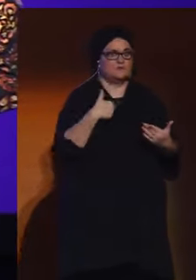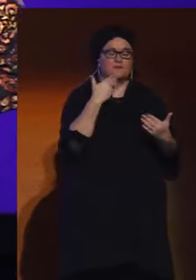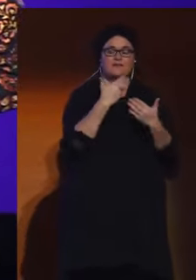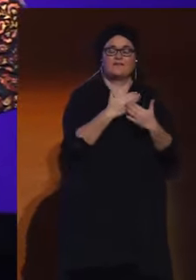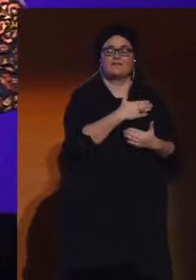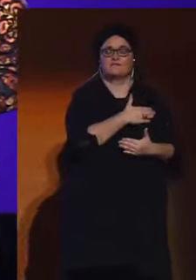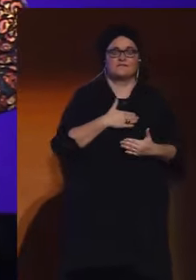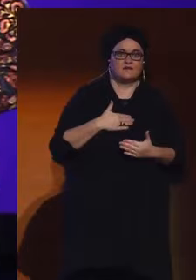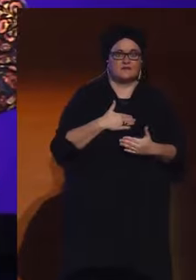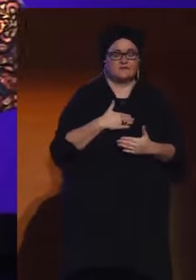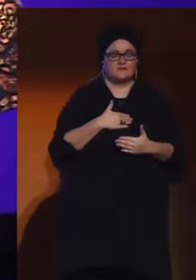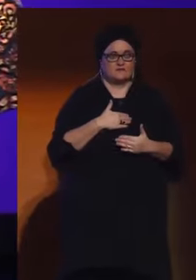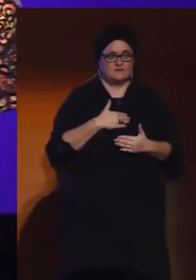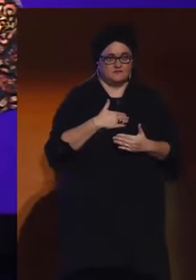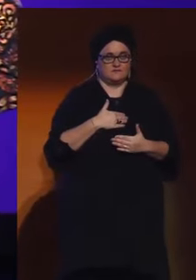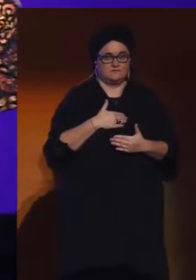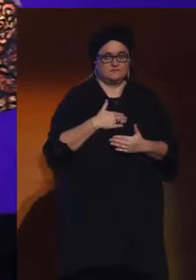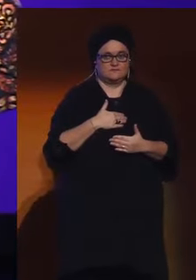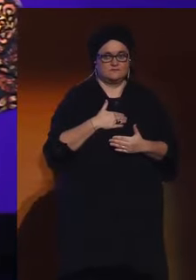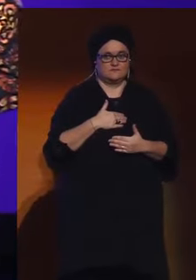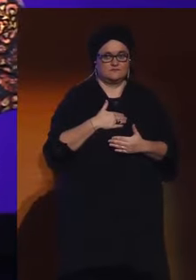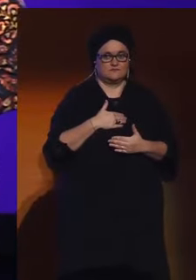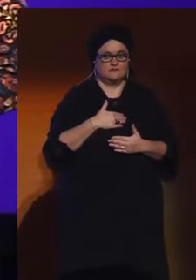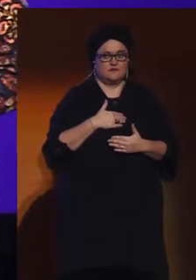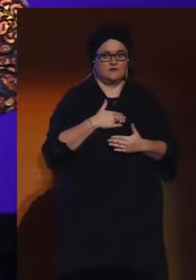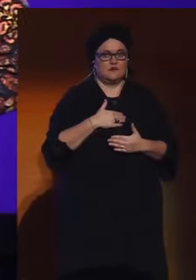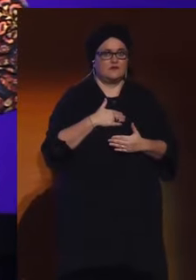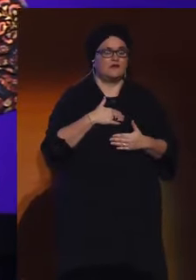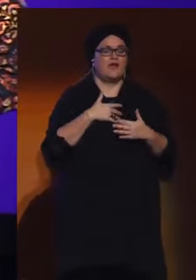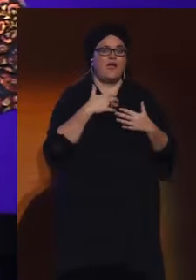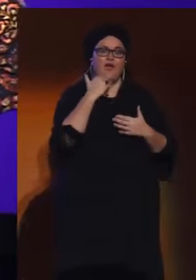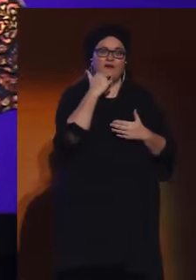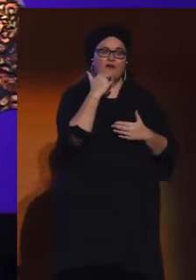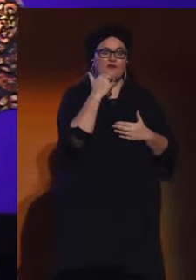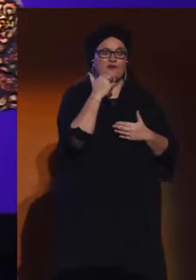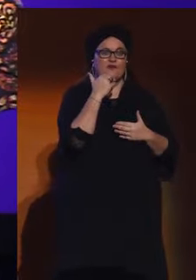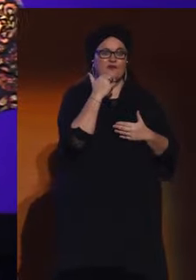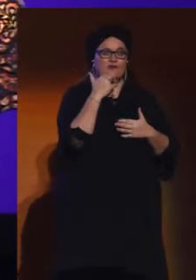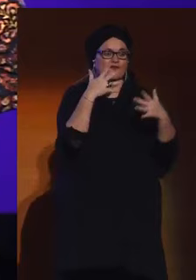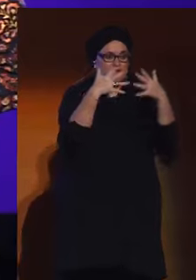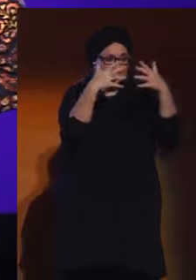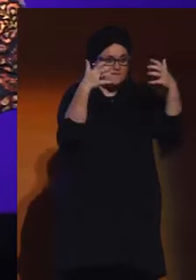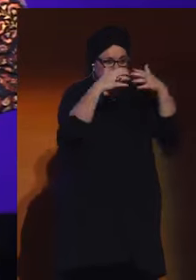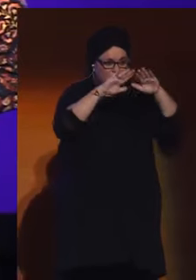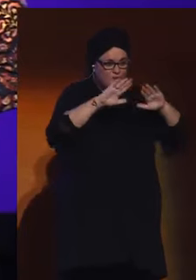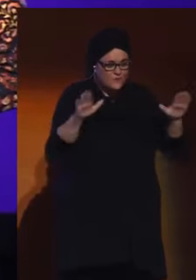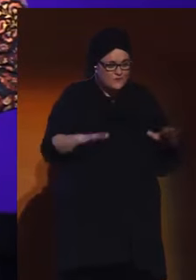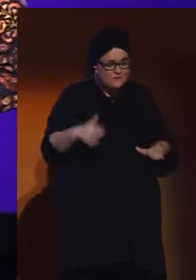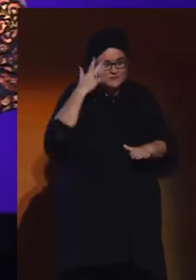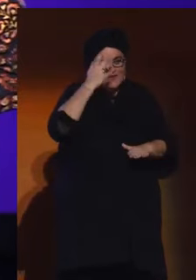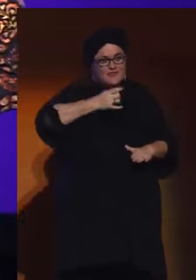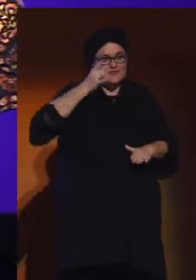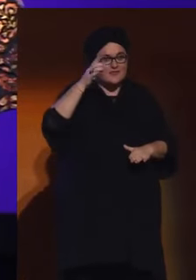nahi dizuet oso ongi erreparatzeko orain esan behar dudan nire azken esaldi, nire azken